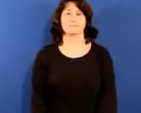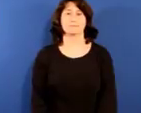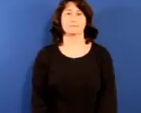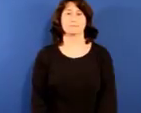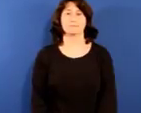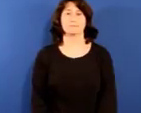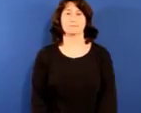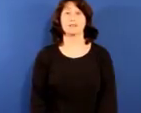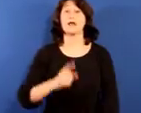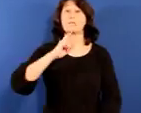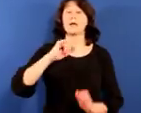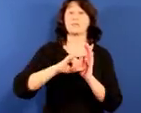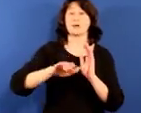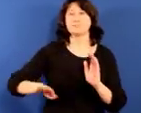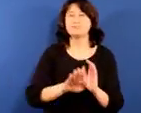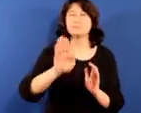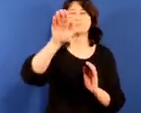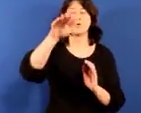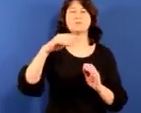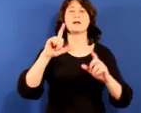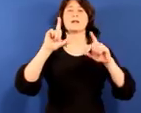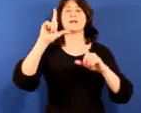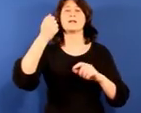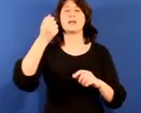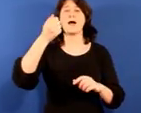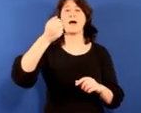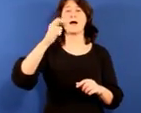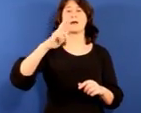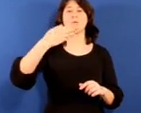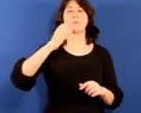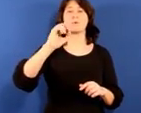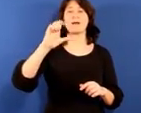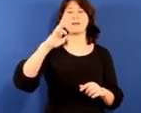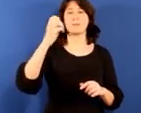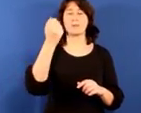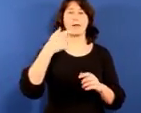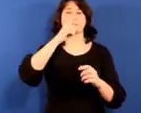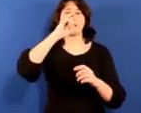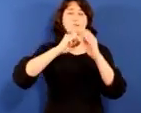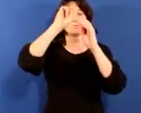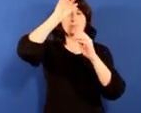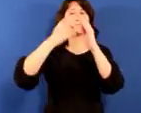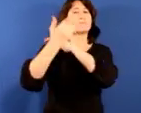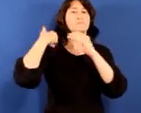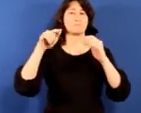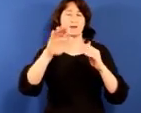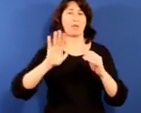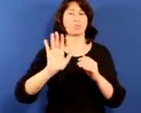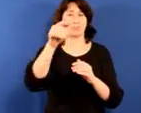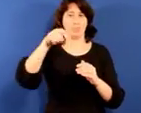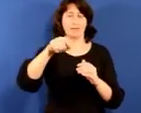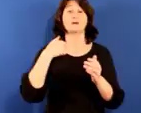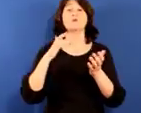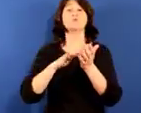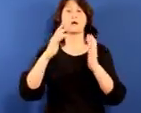Meatzaldearen iragan historikoa gogorarazteko Bizkaiko Foru Aldundiak meatzarien ohiko etxe bat leheneratu du Sugastietan. Ekimen horren